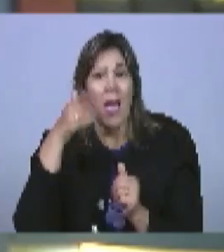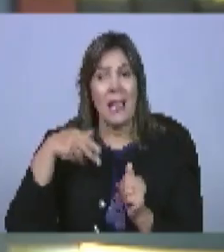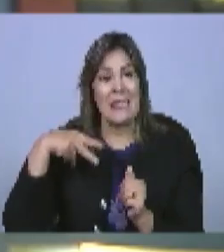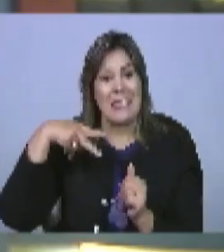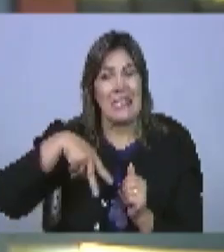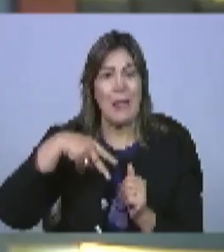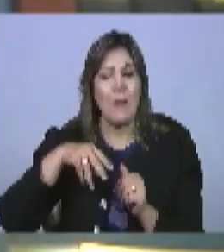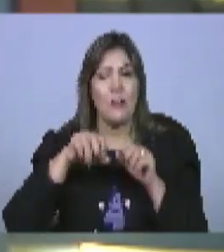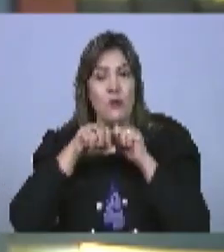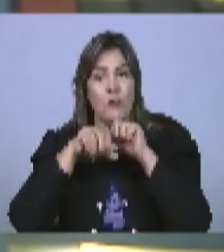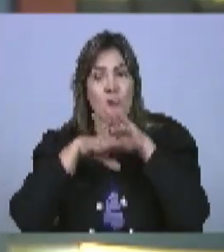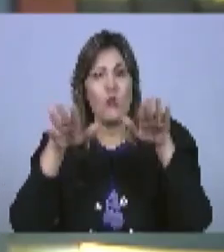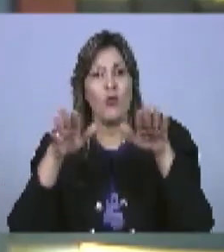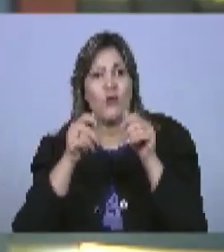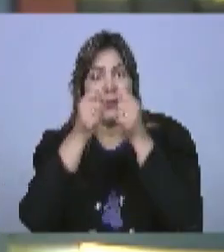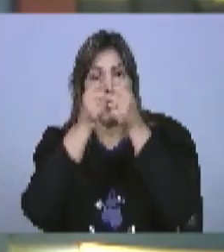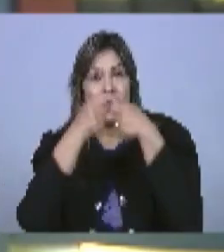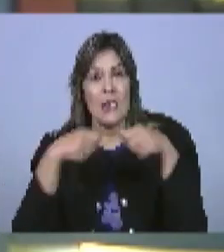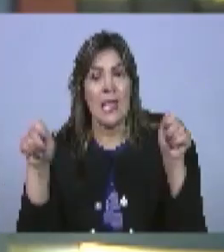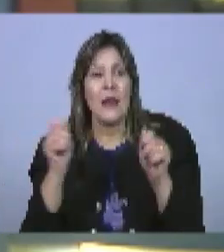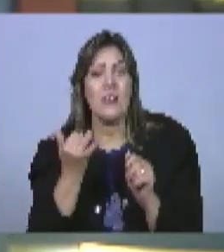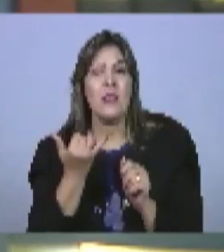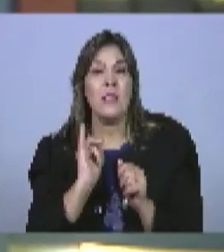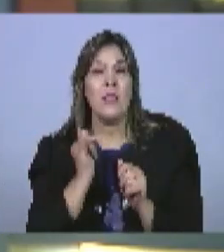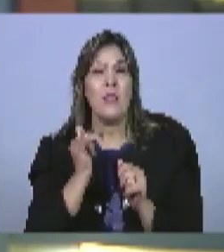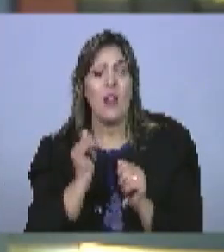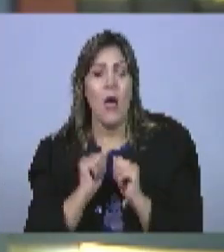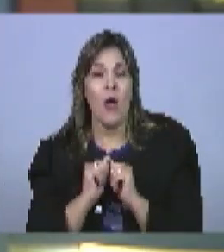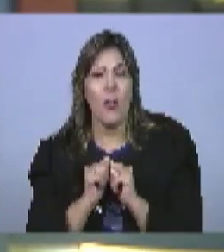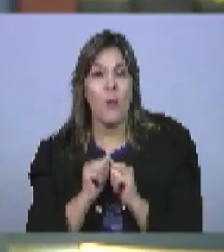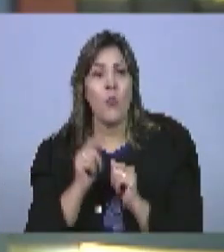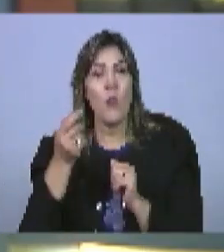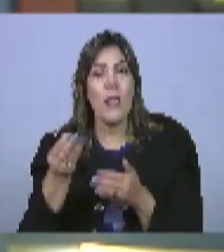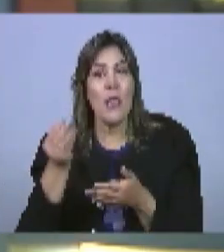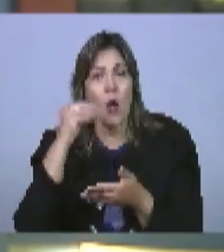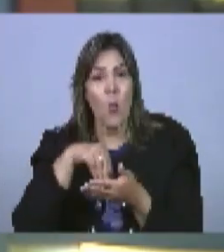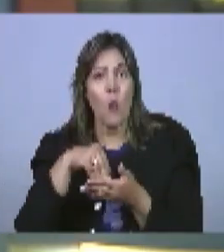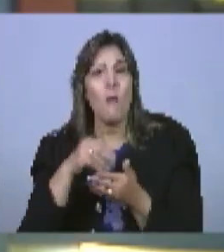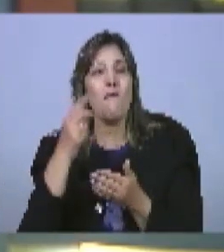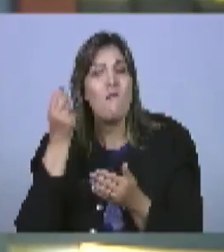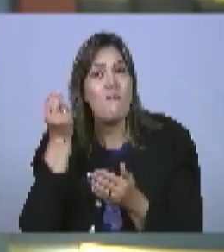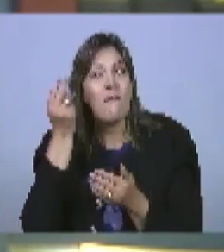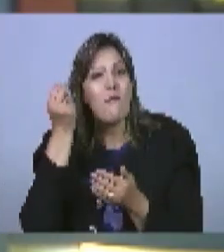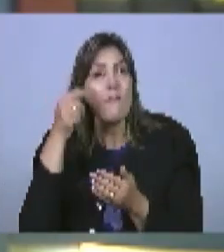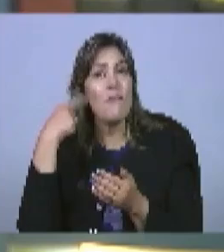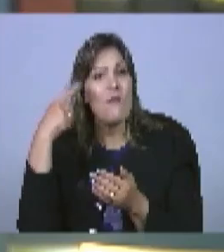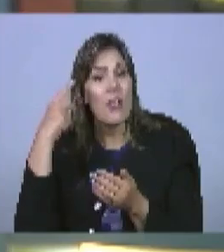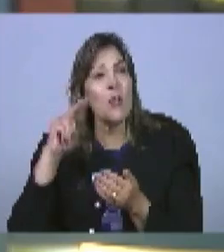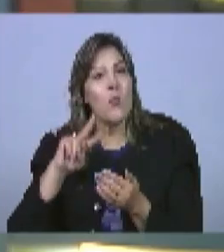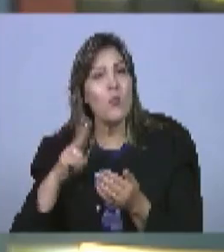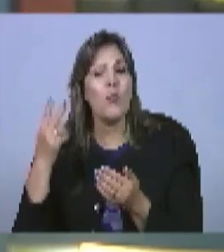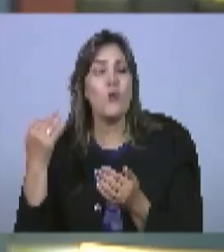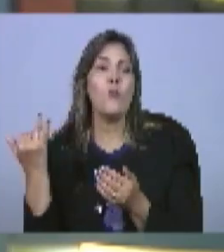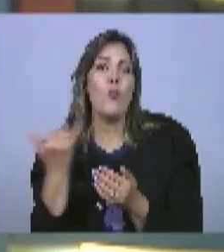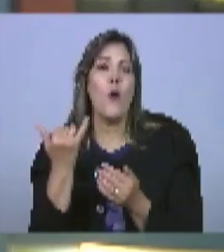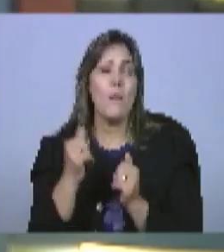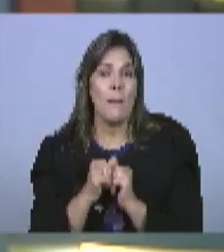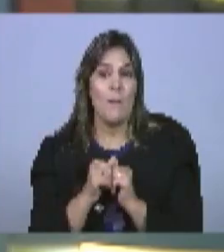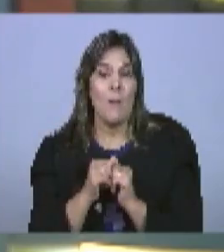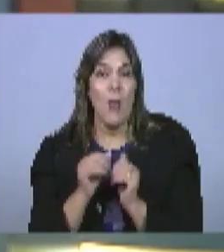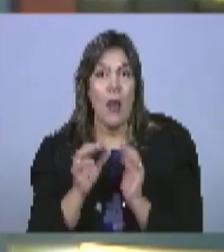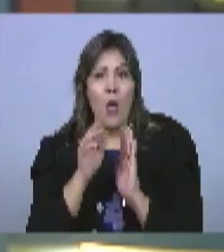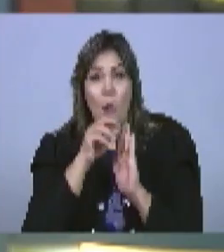نشرت جريده العرب وهي من الجرائد التي تنشر اراء فكريه مهمه مقالا